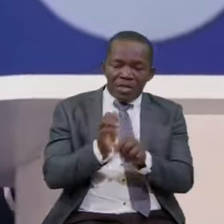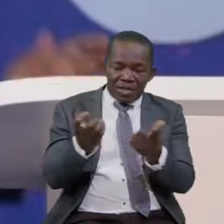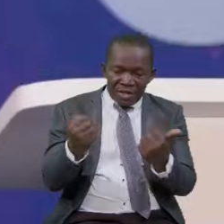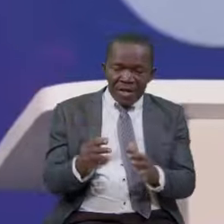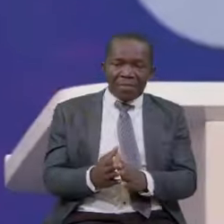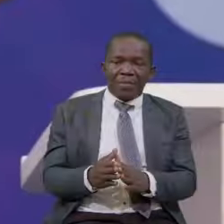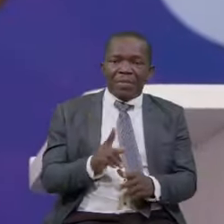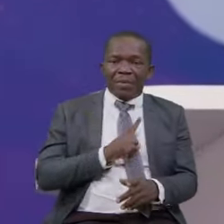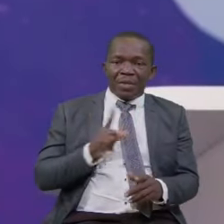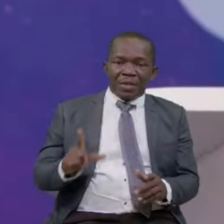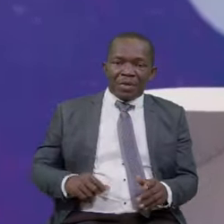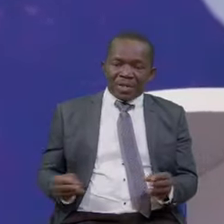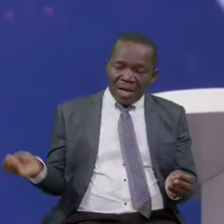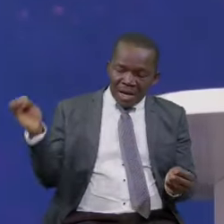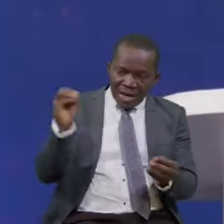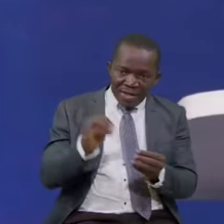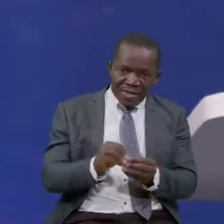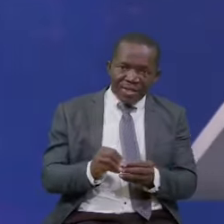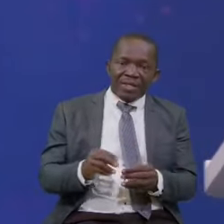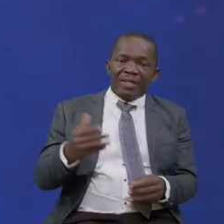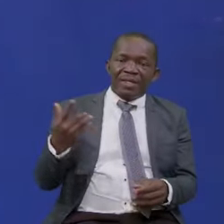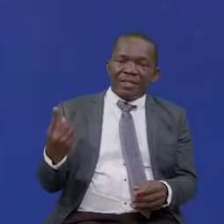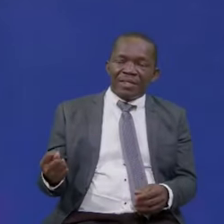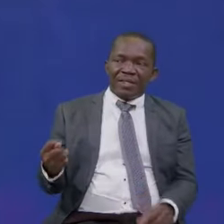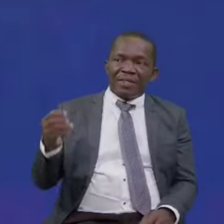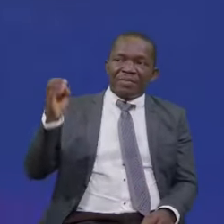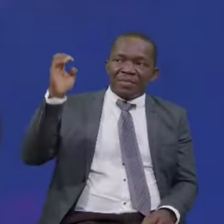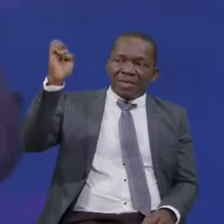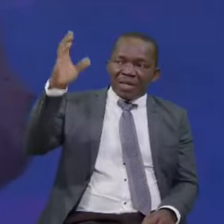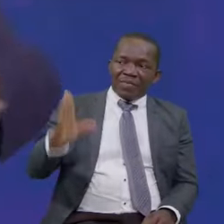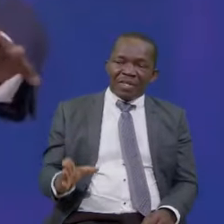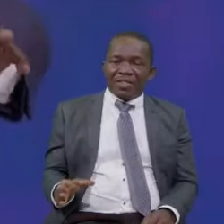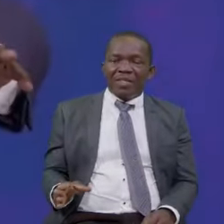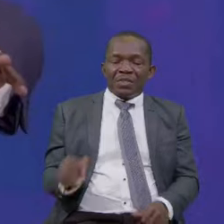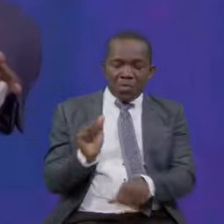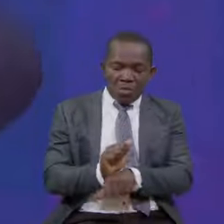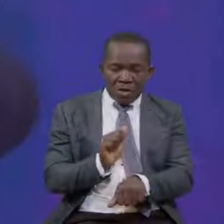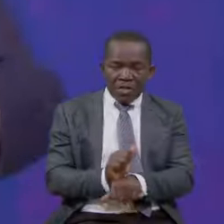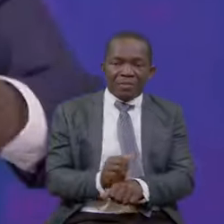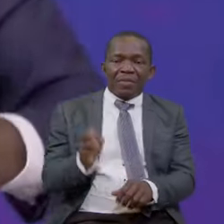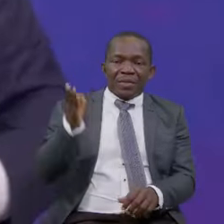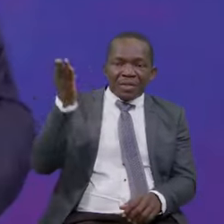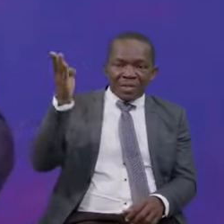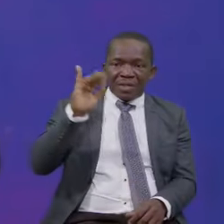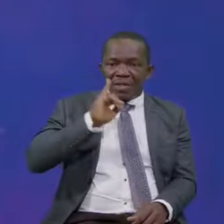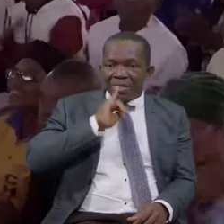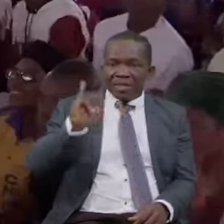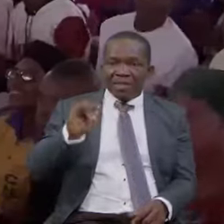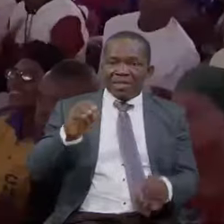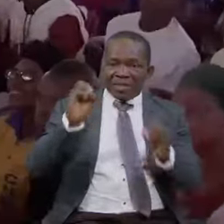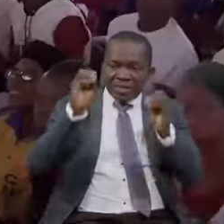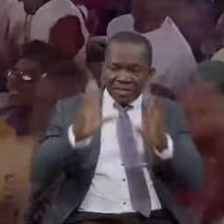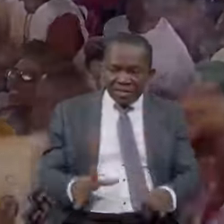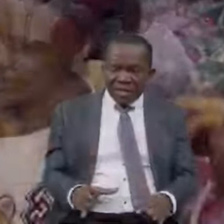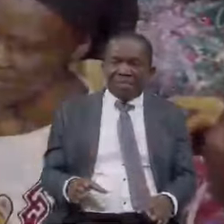l'évangéliste maintenant je peux aller partout l'enseignant toujours là le le pasteur toujours là